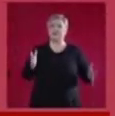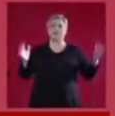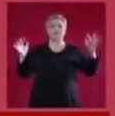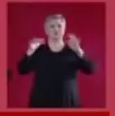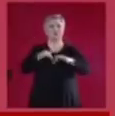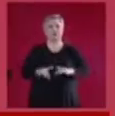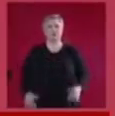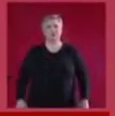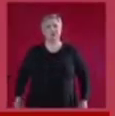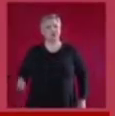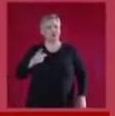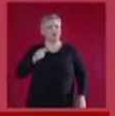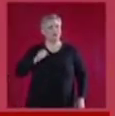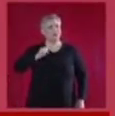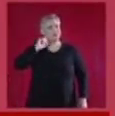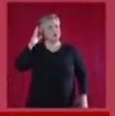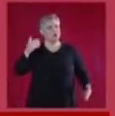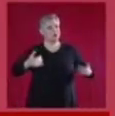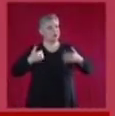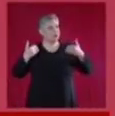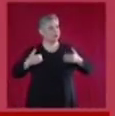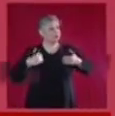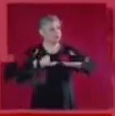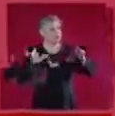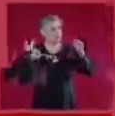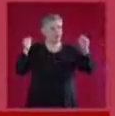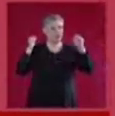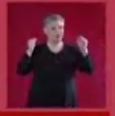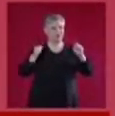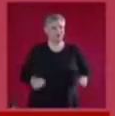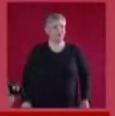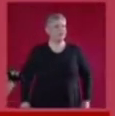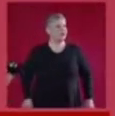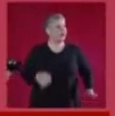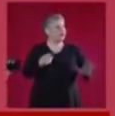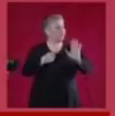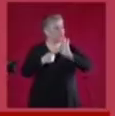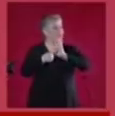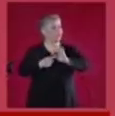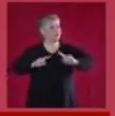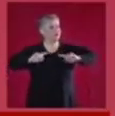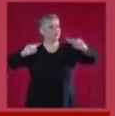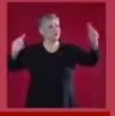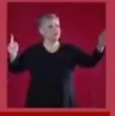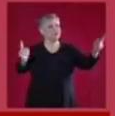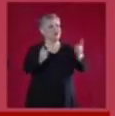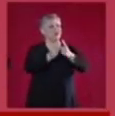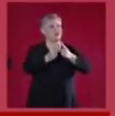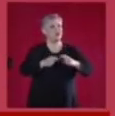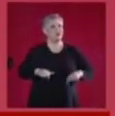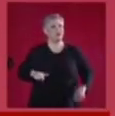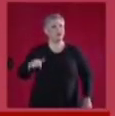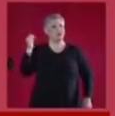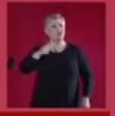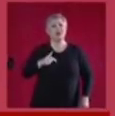ανταπόκριση αλλά και αυτός ο ενθουσιασμός δίνουν σε όλους μας την αίσθηση ότι δεν βρισκόμαστε σε μία